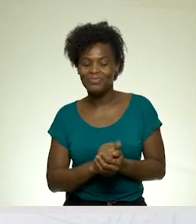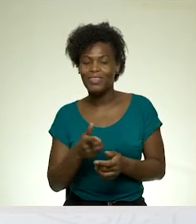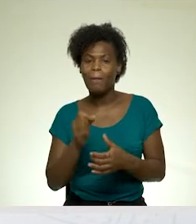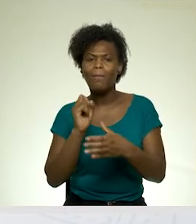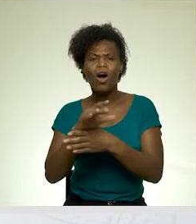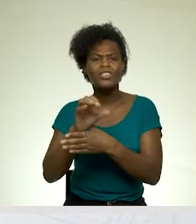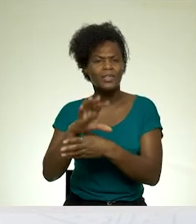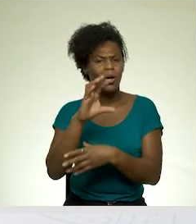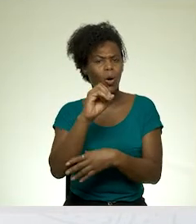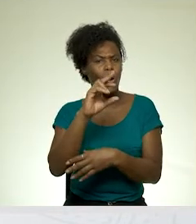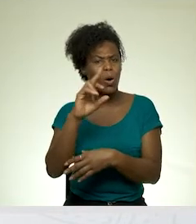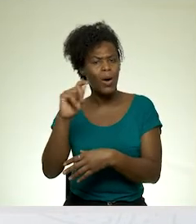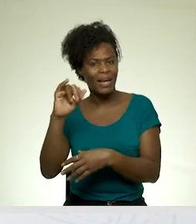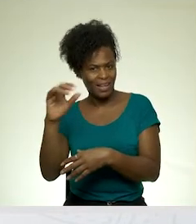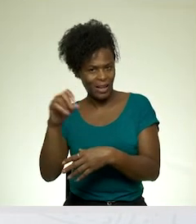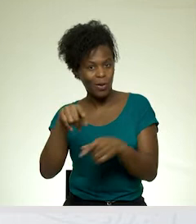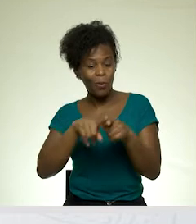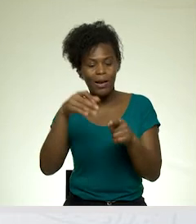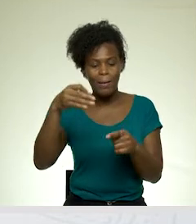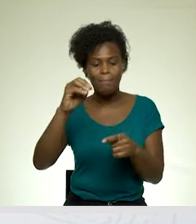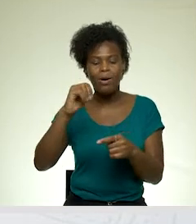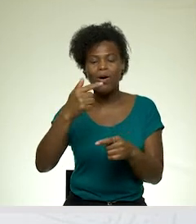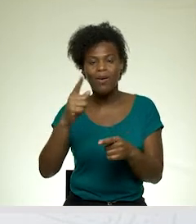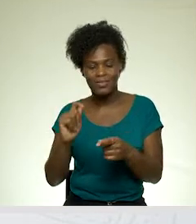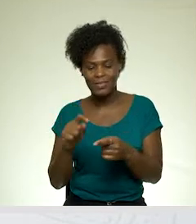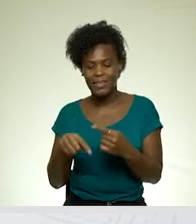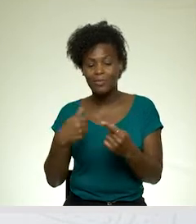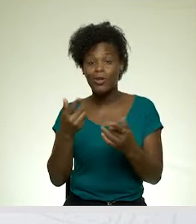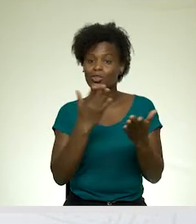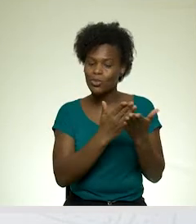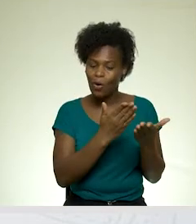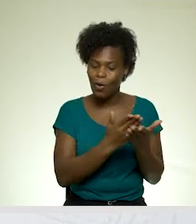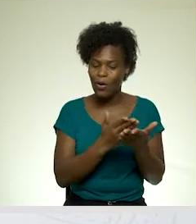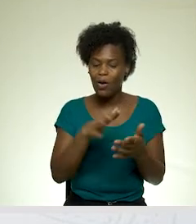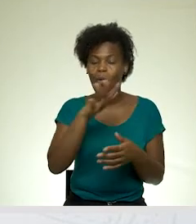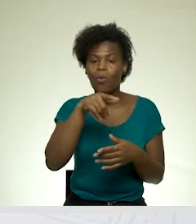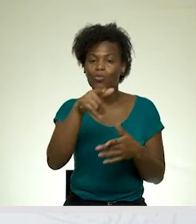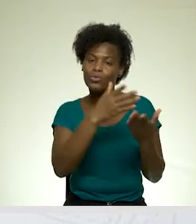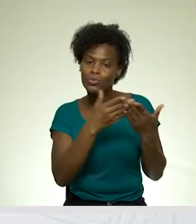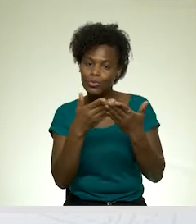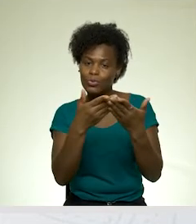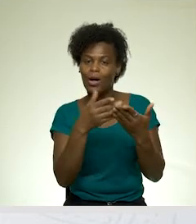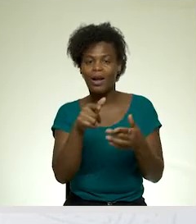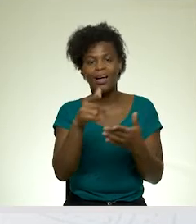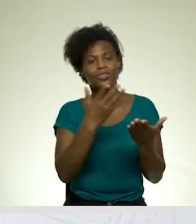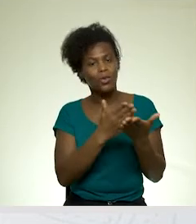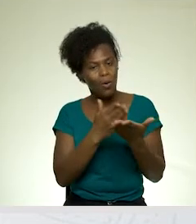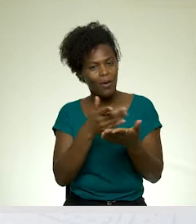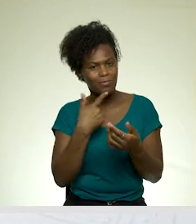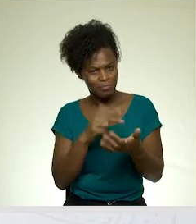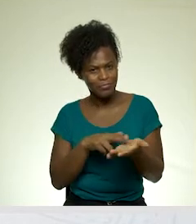La poste, n'est-ce pas? Après, l'école, là où tu vas étudier, c'est à l'école, n'est-ce